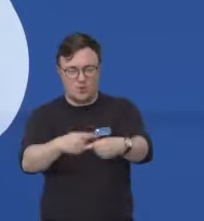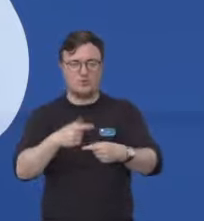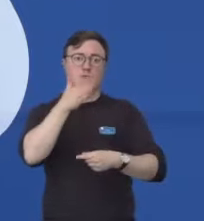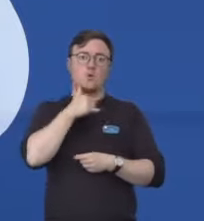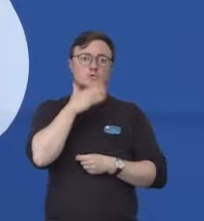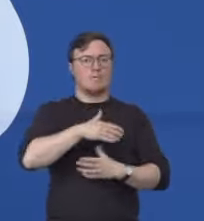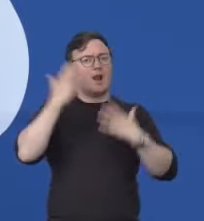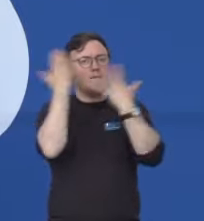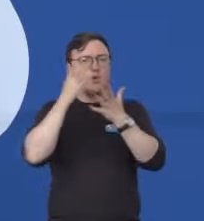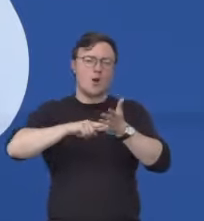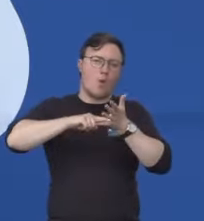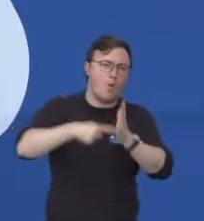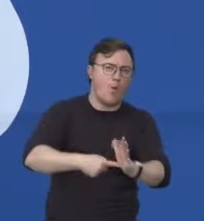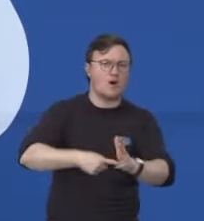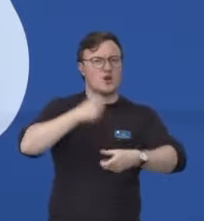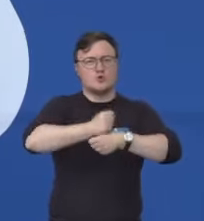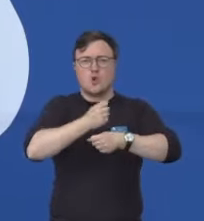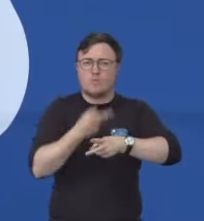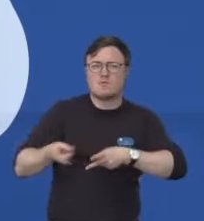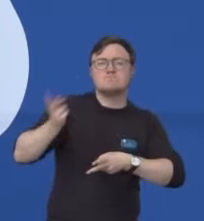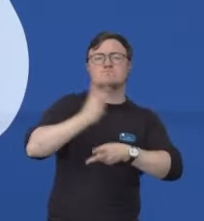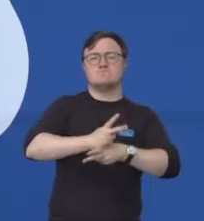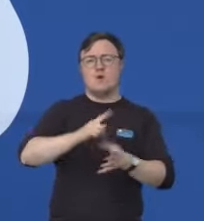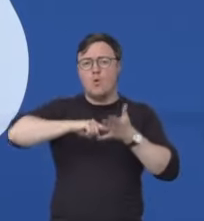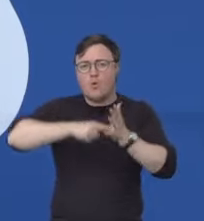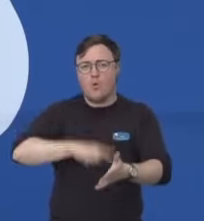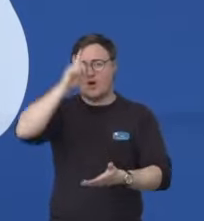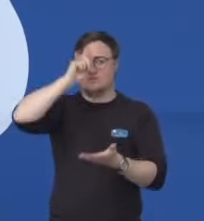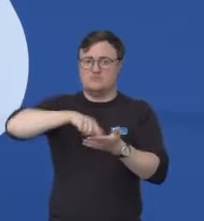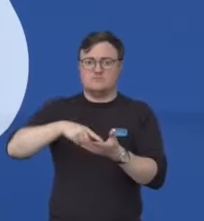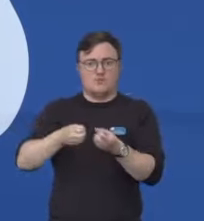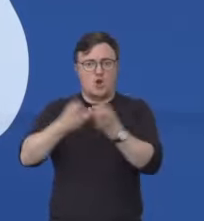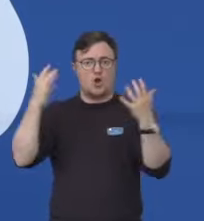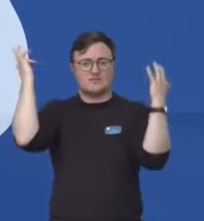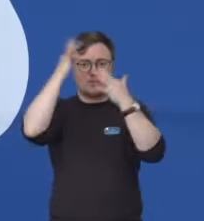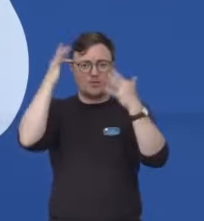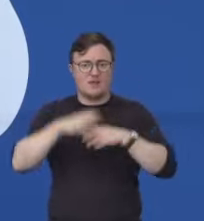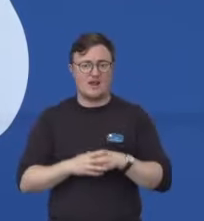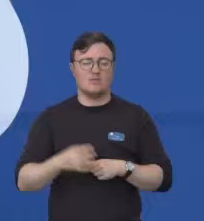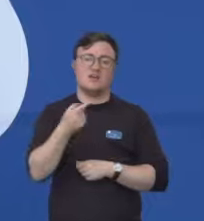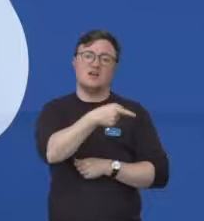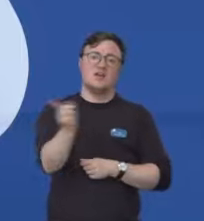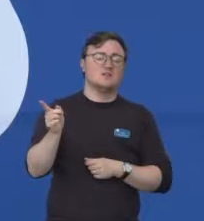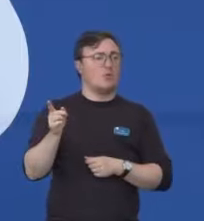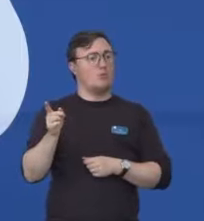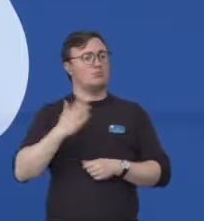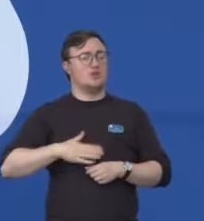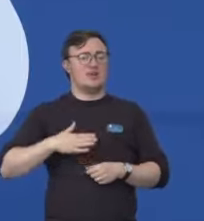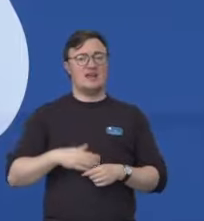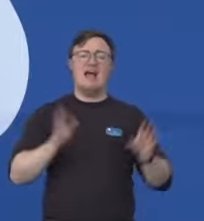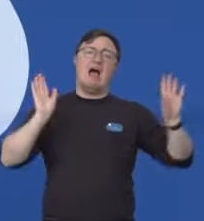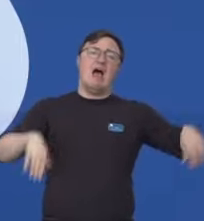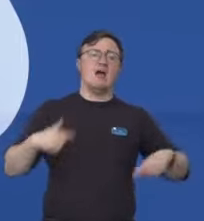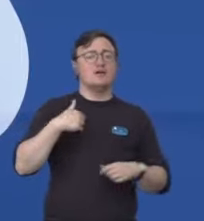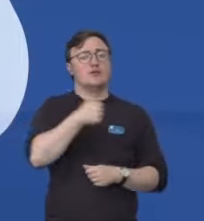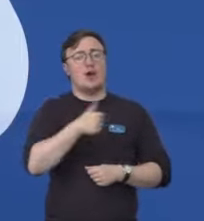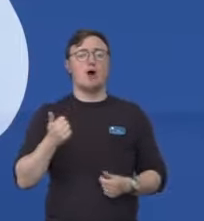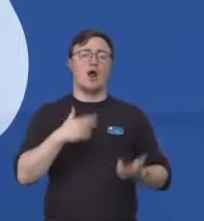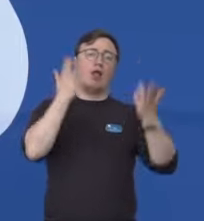pluggar hårt och arbetar ännu hårdare för att lösa de problem som de ser. De är inte några som känner att inför detta ska jag bara lägga mig